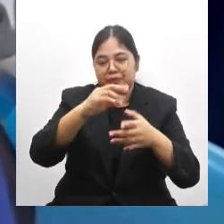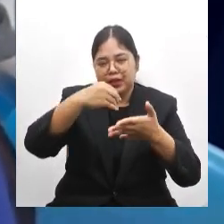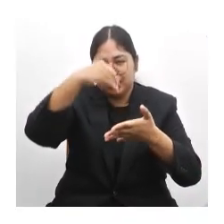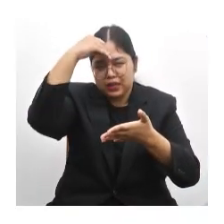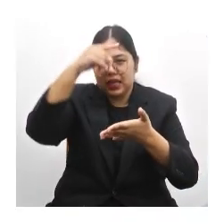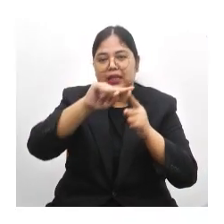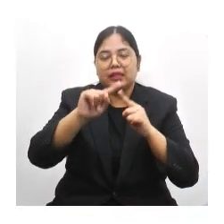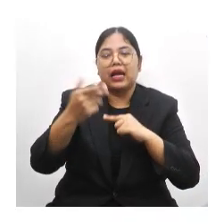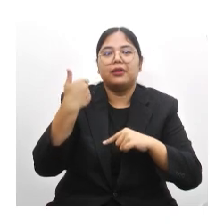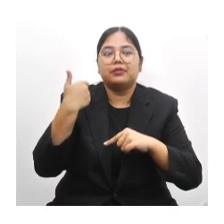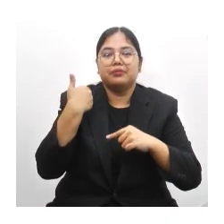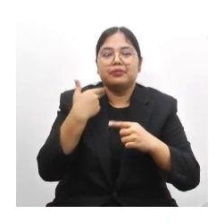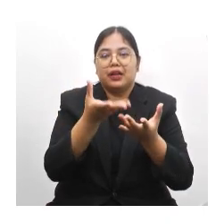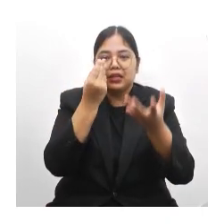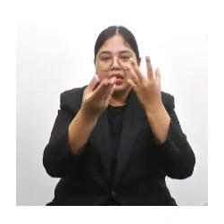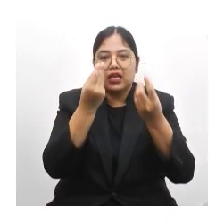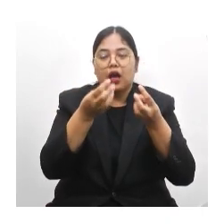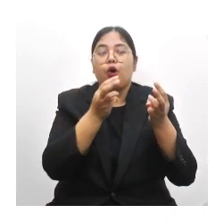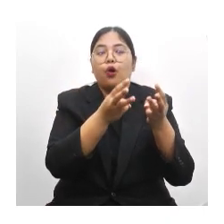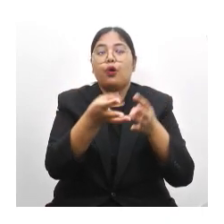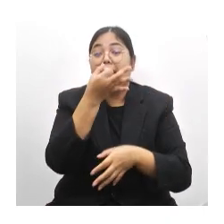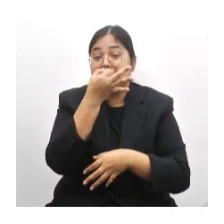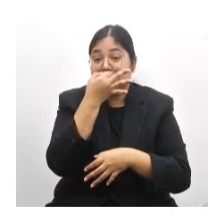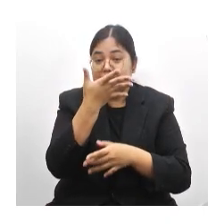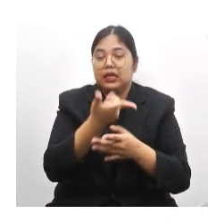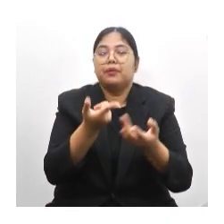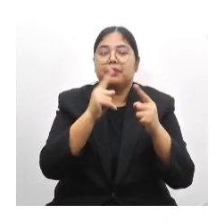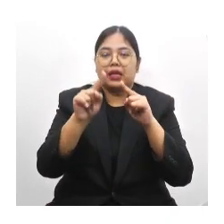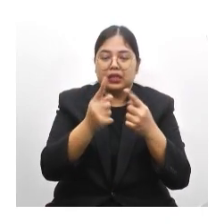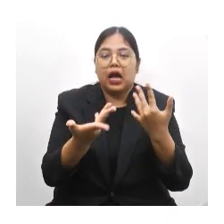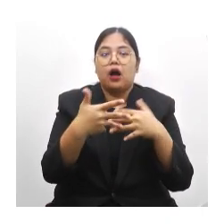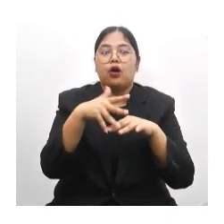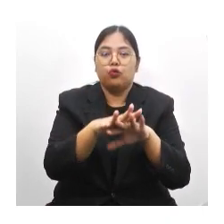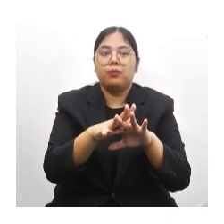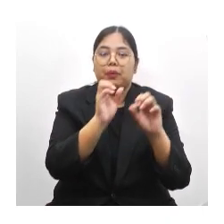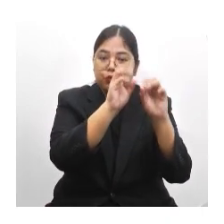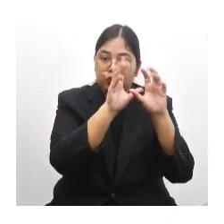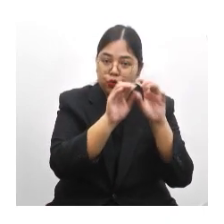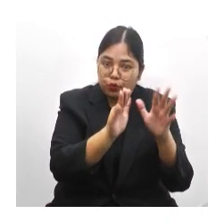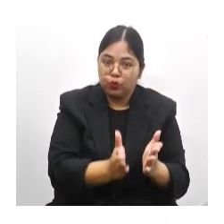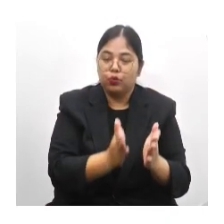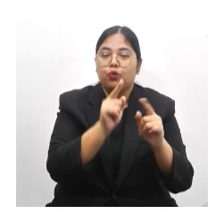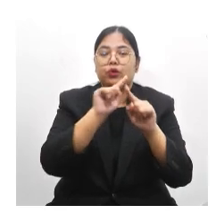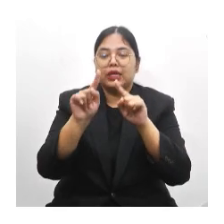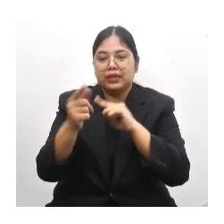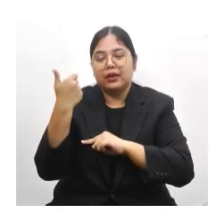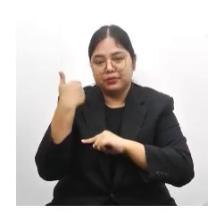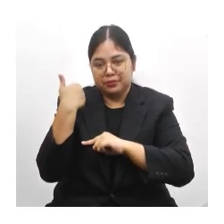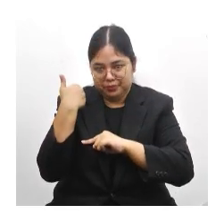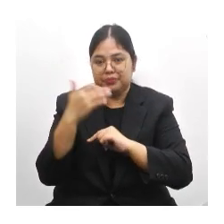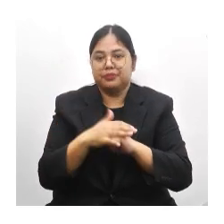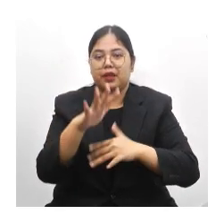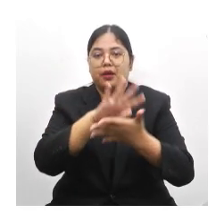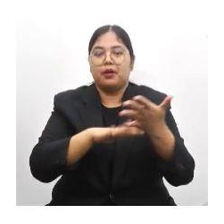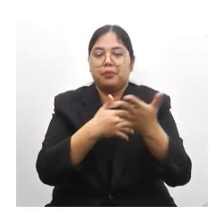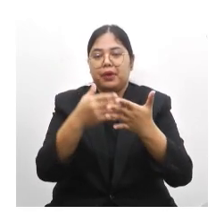ระบวนการการเรียนรู้เชิงวิชาชีพร่วมกันระหว่างครูร่วมสอนที่เรียกว่ากระบวนการ PLC นอกจากนี้แผนการจัดการ